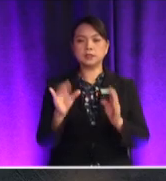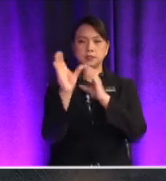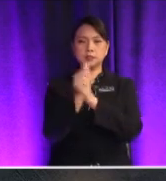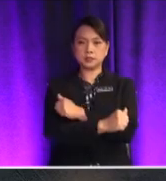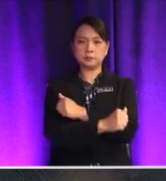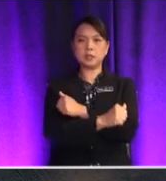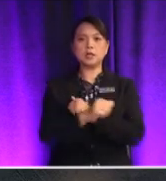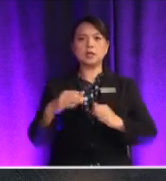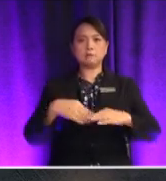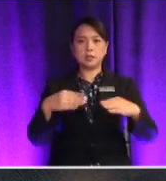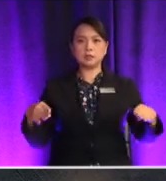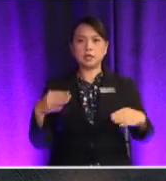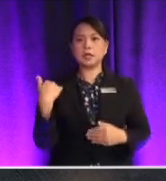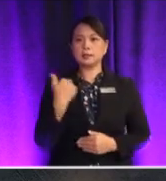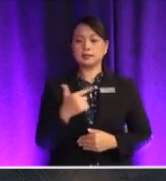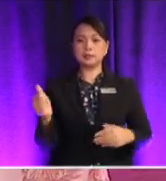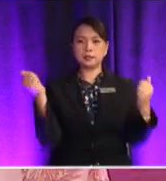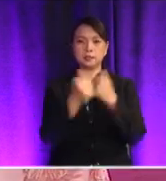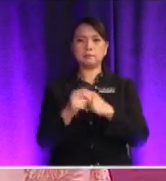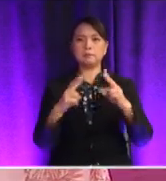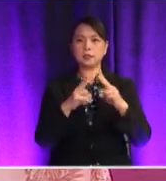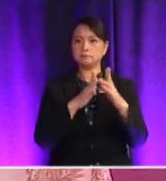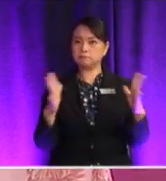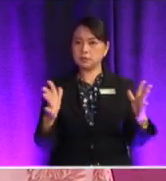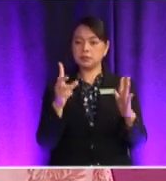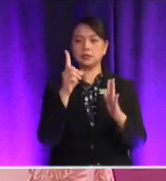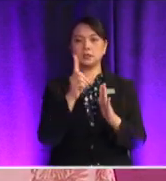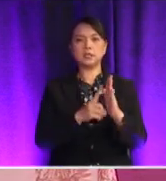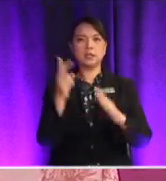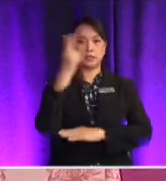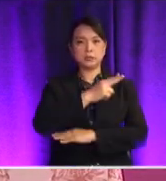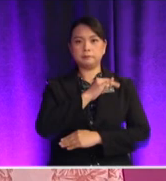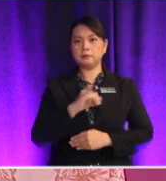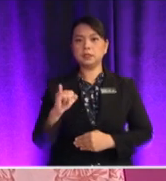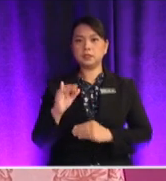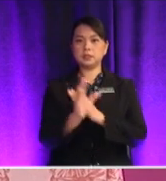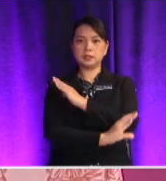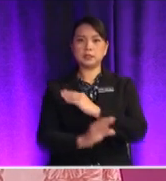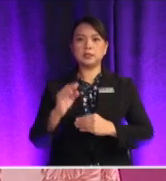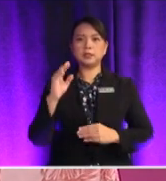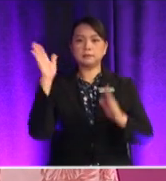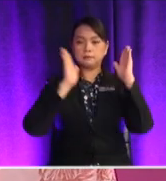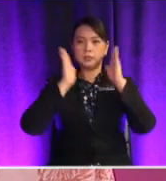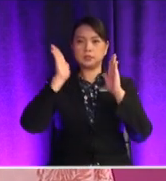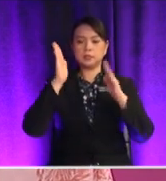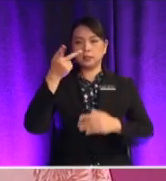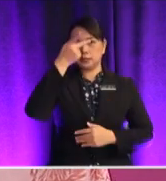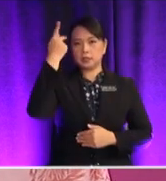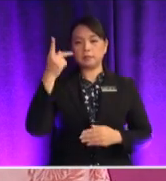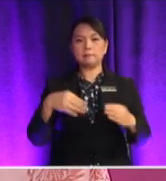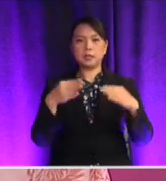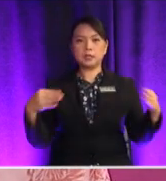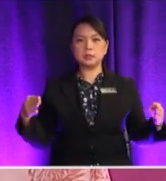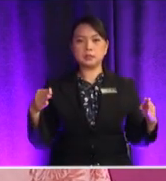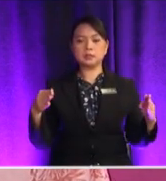adalah salah satu cabaran yang paling besar yang dihadapi oleh negara kita. Sebenarnya salah satunya ya. Kerana apa? Bahasa kebangsaan kita adalah